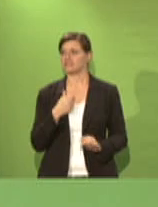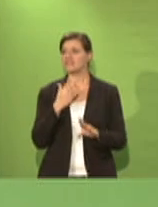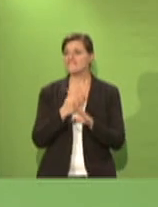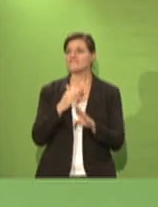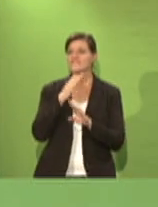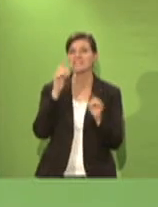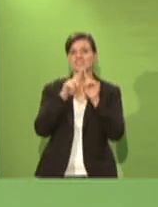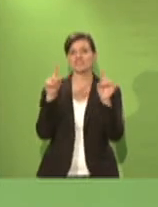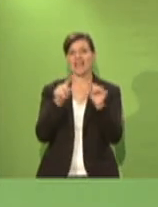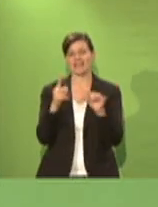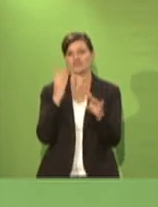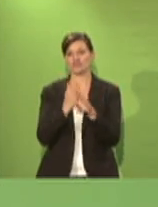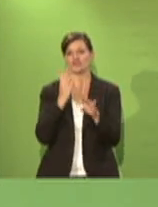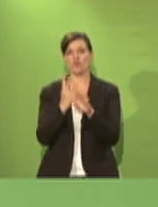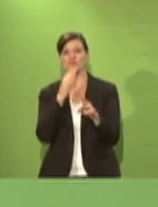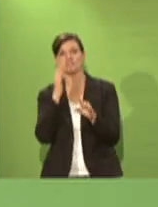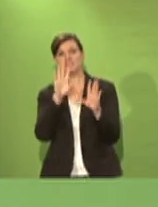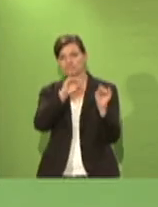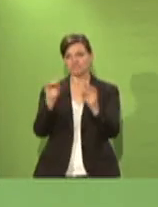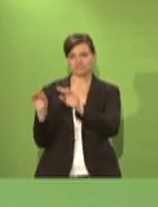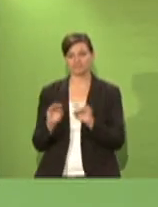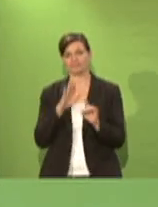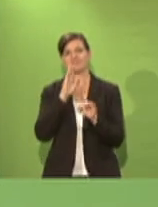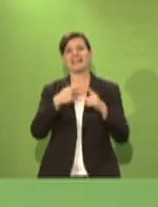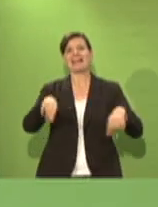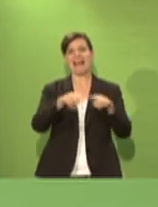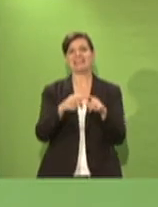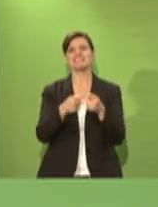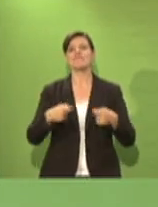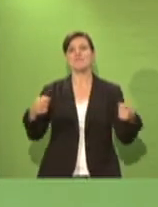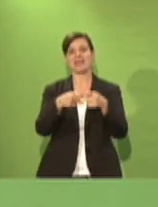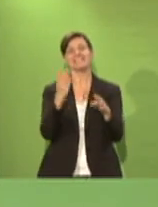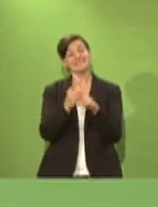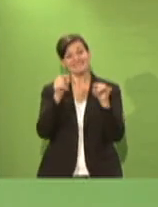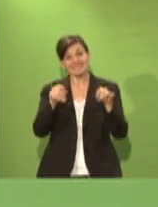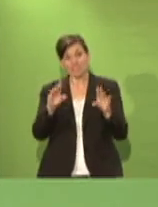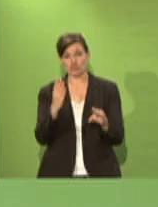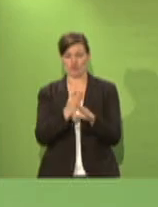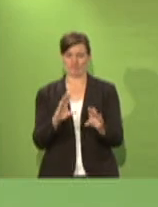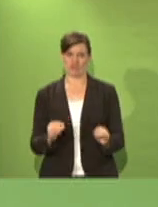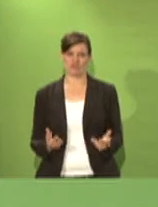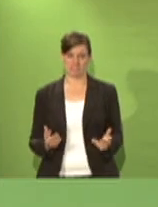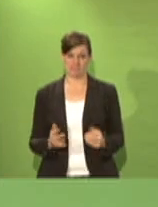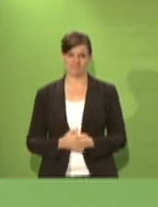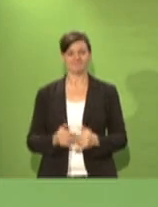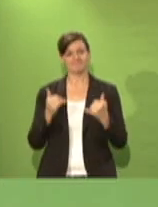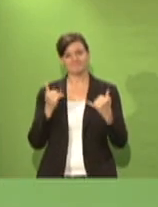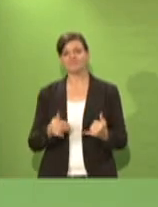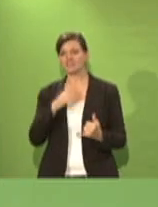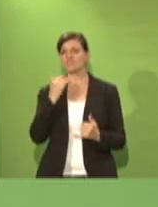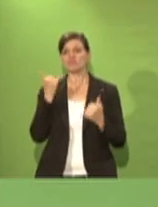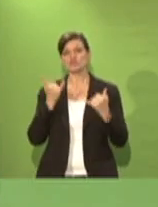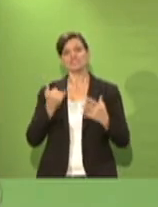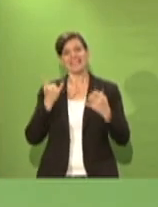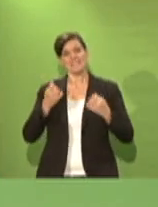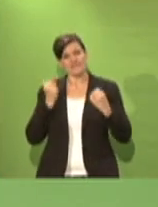gegendert. Auch ganz viele Kreisverbände nutzen den Genderstar schon. Und wir möchten das jetzt einfach festschreiben,